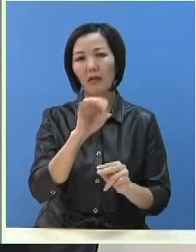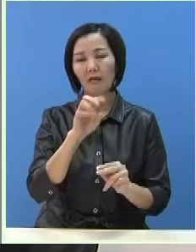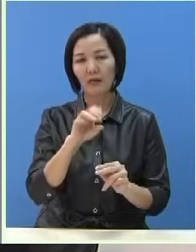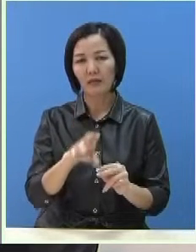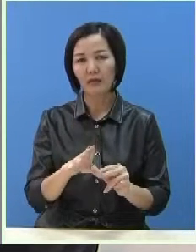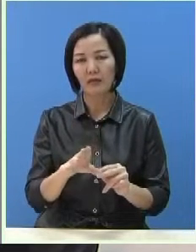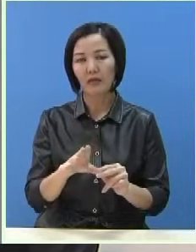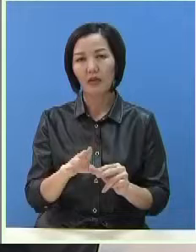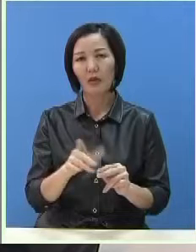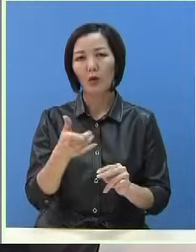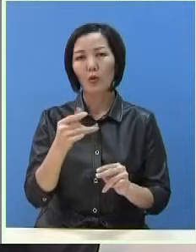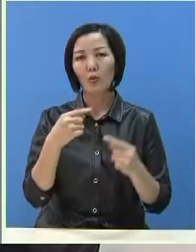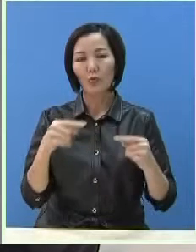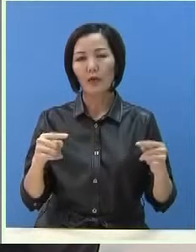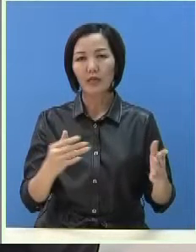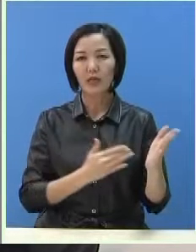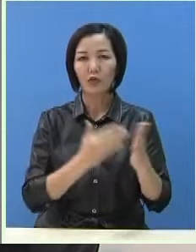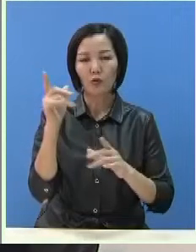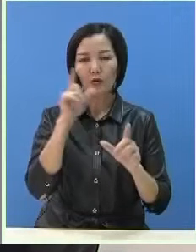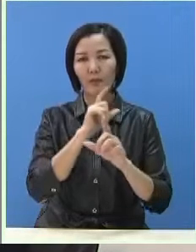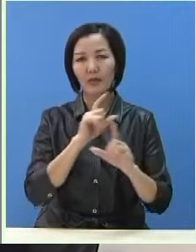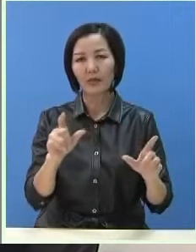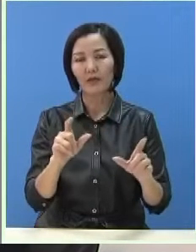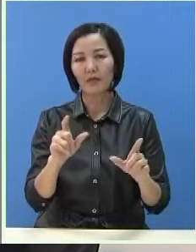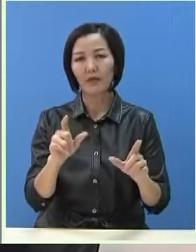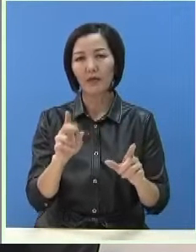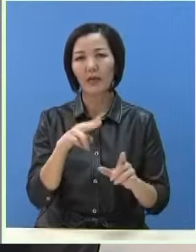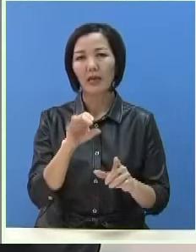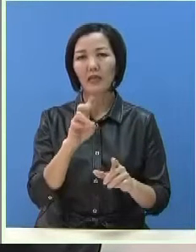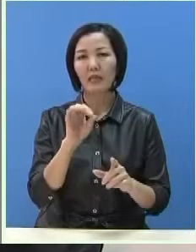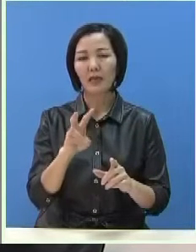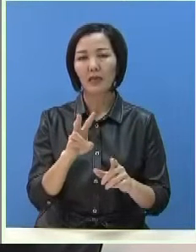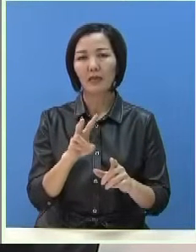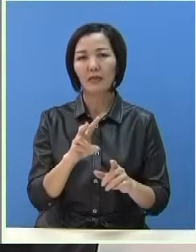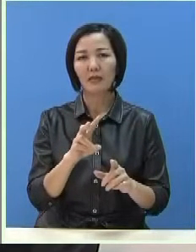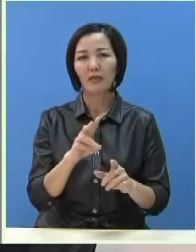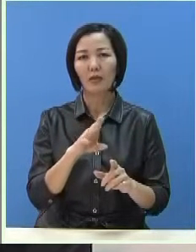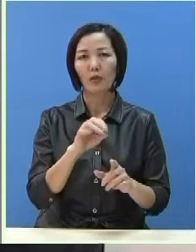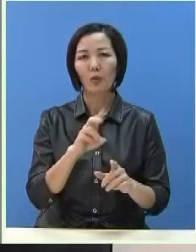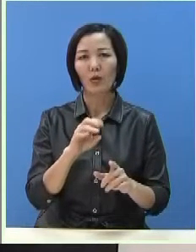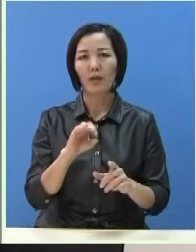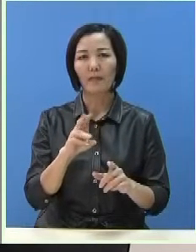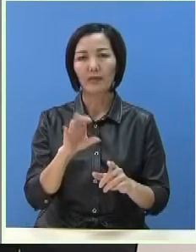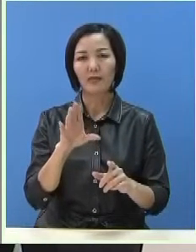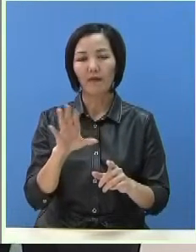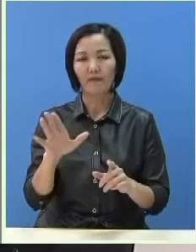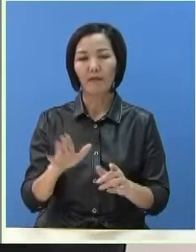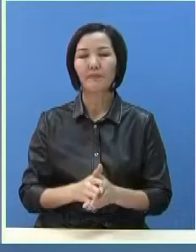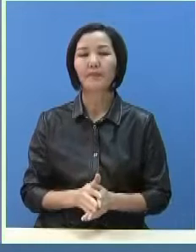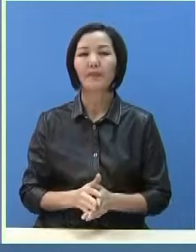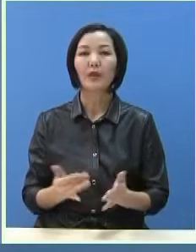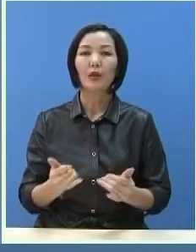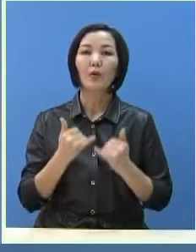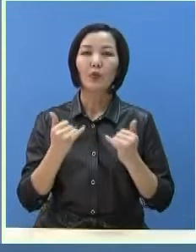университеттің гуманитарлық ғылымдар жоғары мектебі деканы Амангелді Төлемісова ханым. Қош келдіңіздер студиямызға. Құрметті